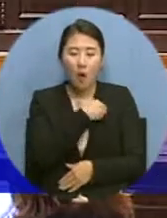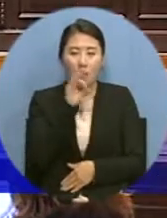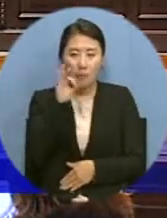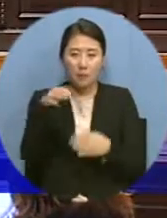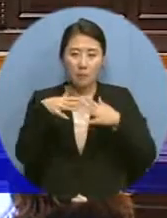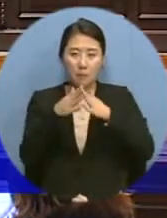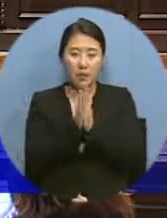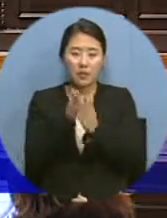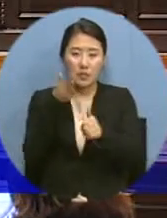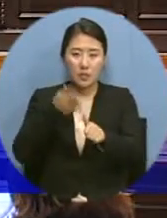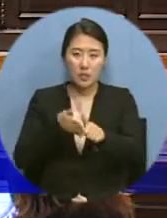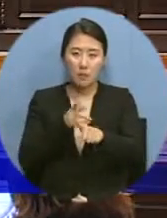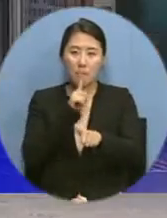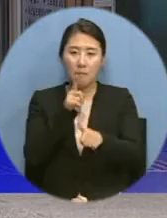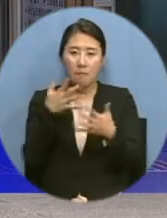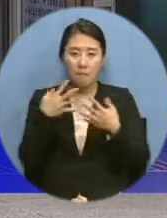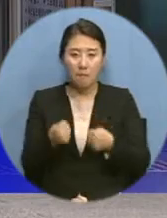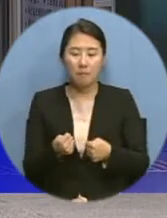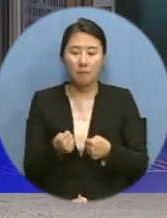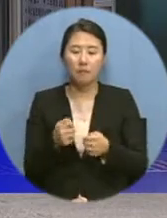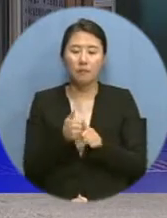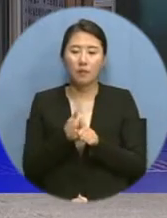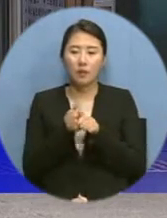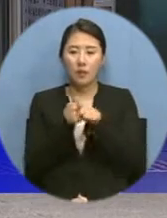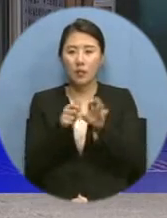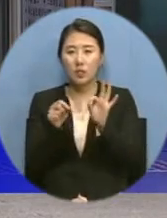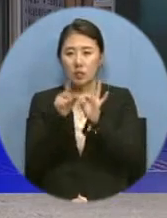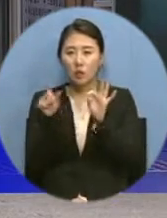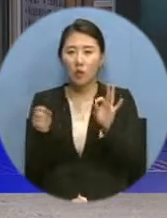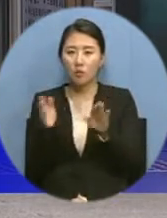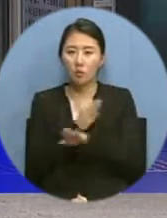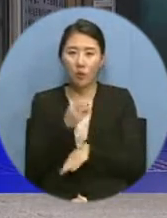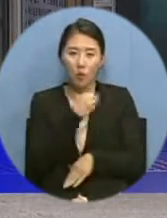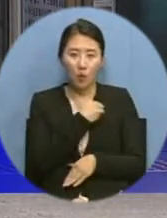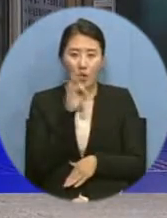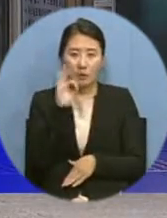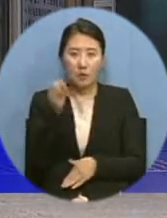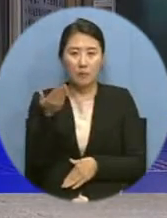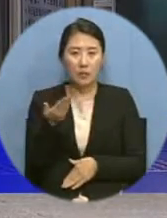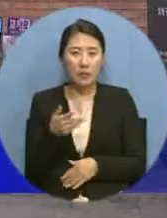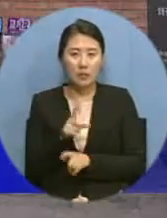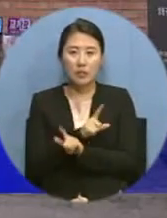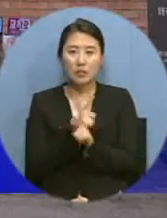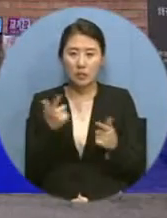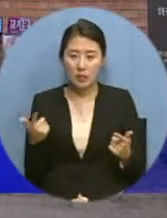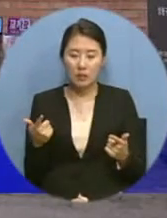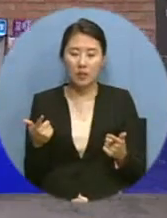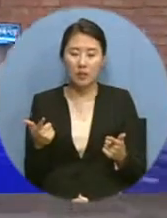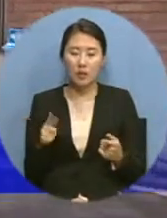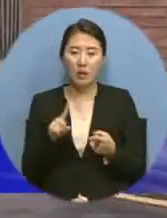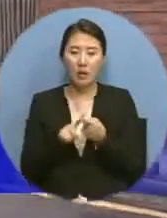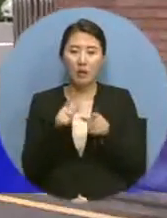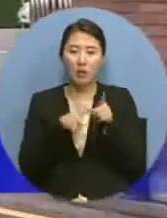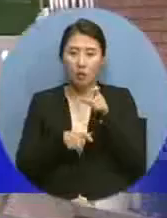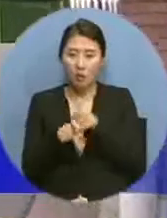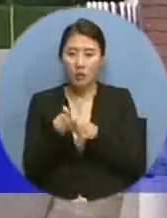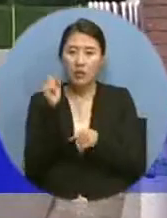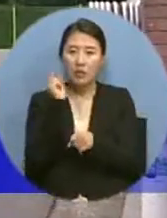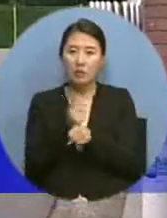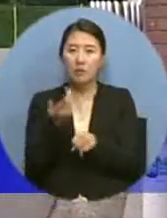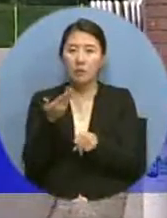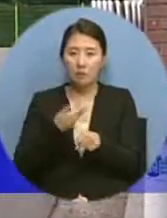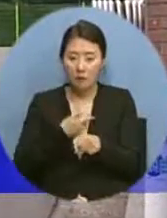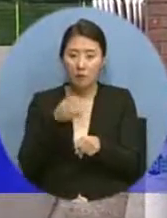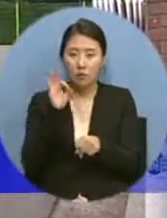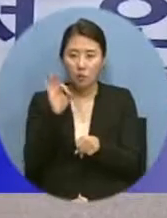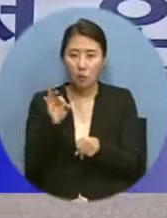목소리가 많았던 탓입니다. 이에 따라 10월부터는 연회비를 받지 않습니다. 여기에 더해 이미 납부받은